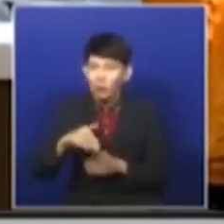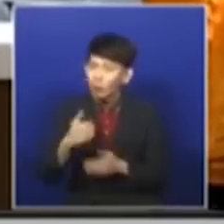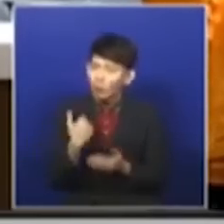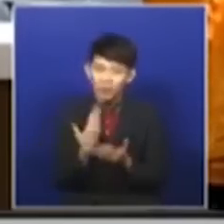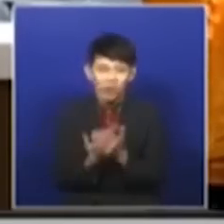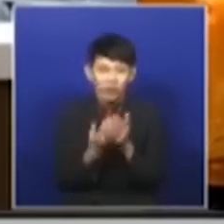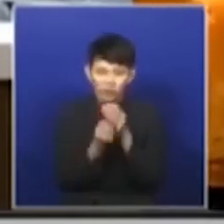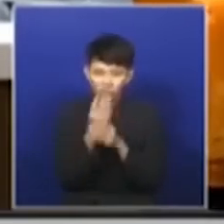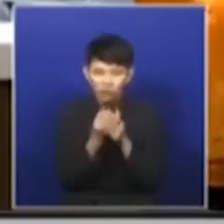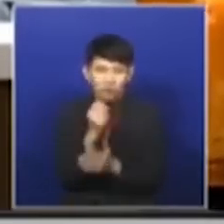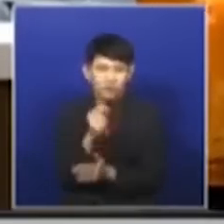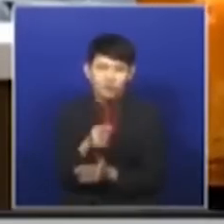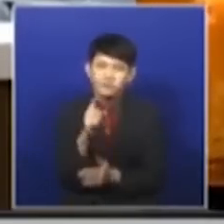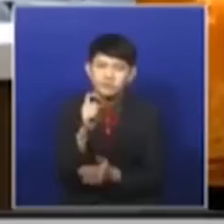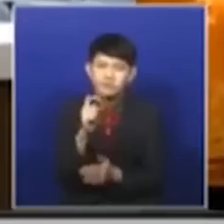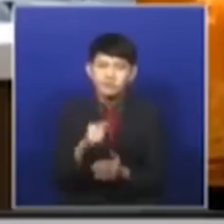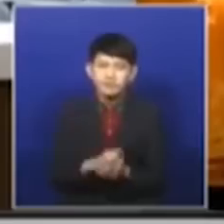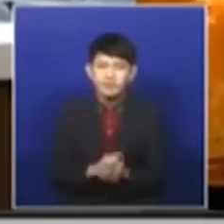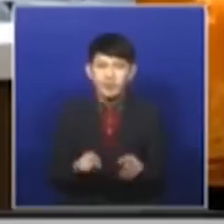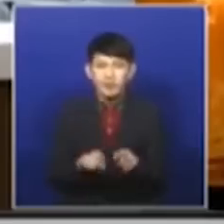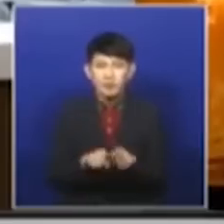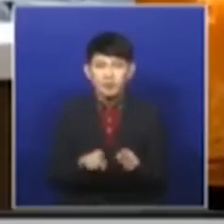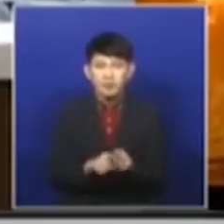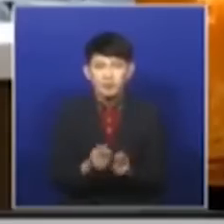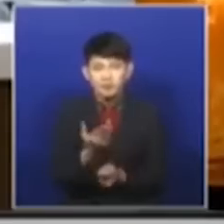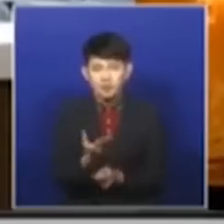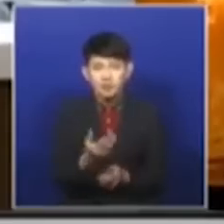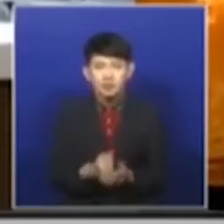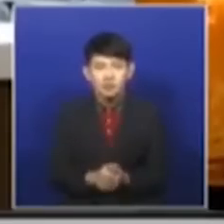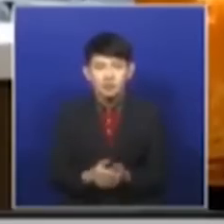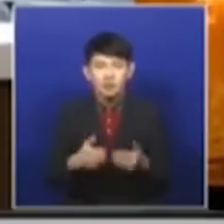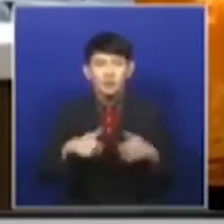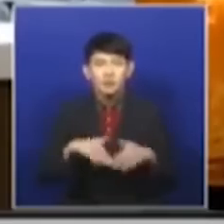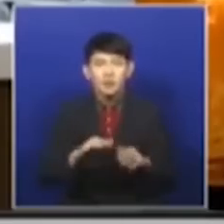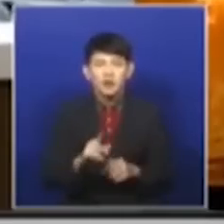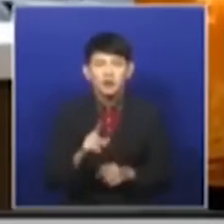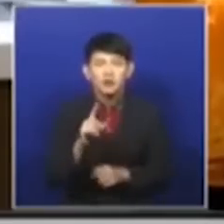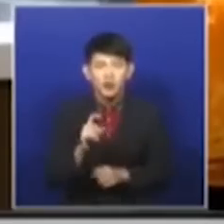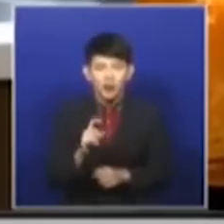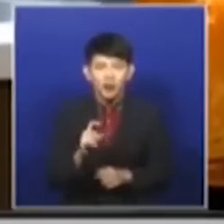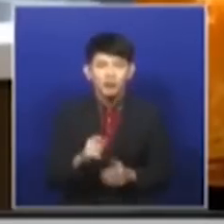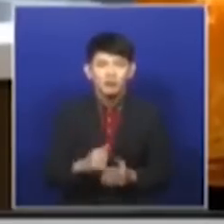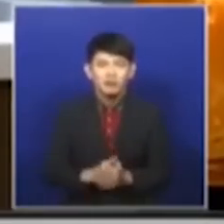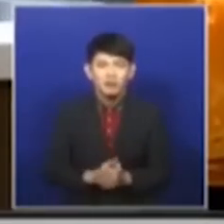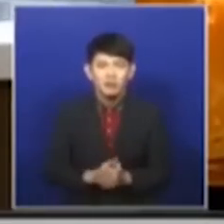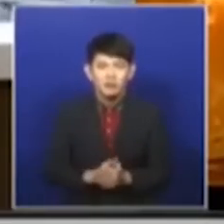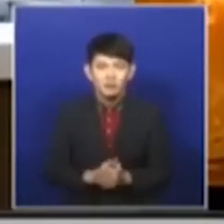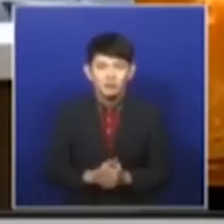ไหวเหมือนท่านกำลังจะปล่อยพวกเขาตายทั้งเป็นนะครับ